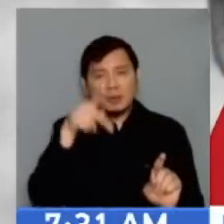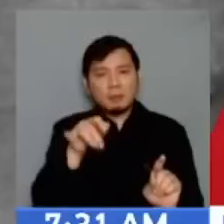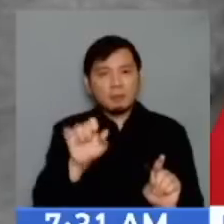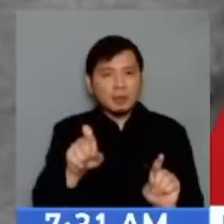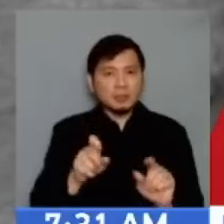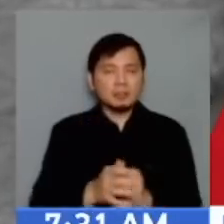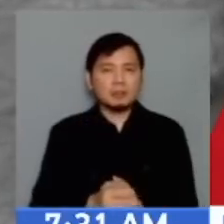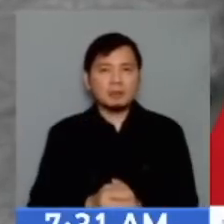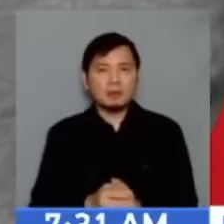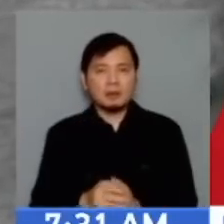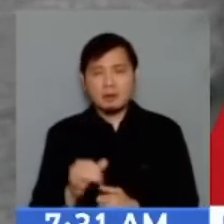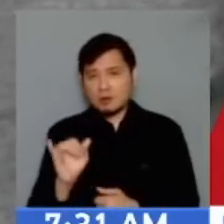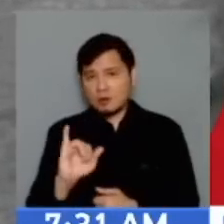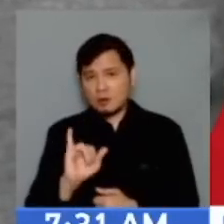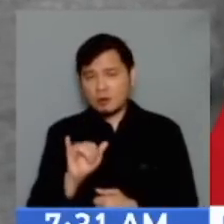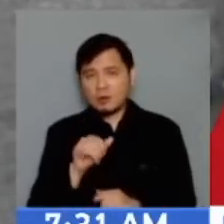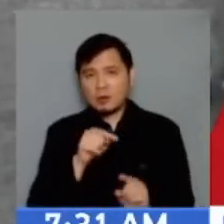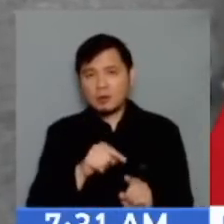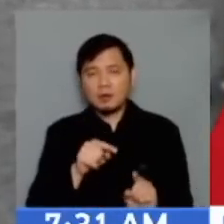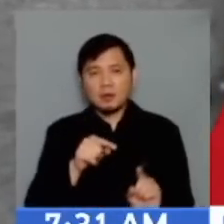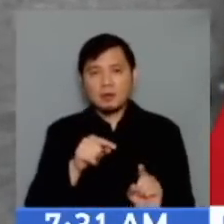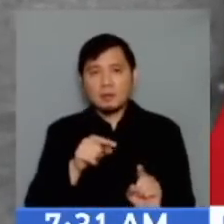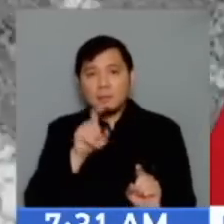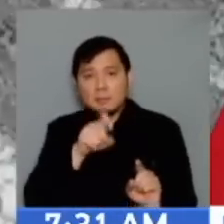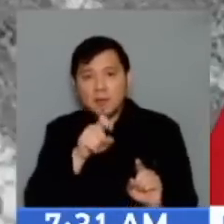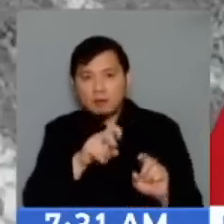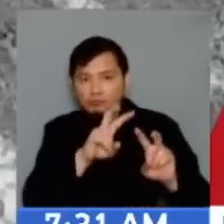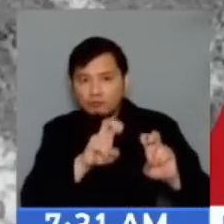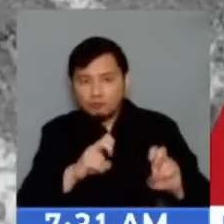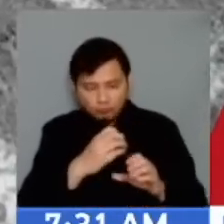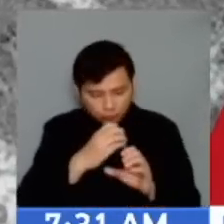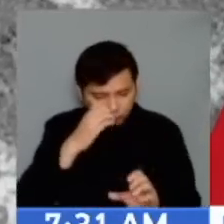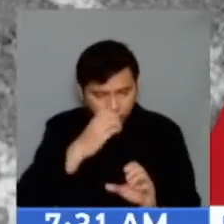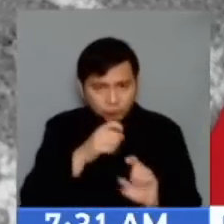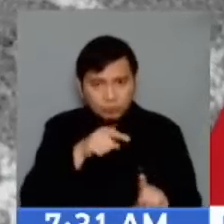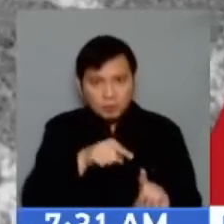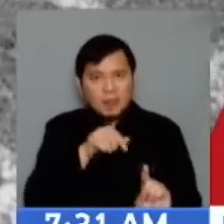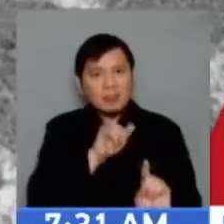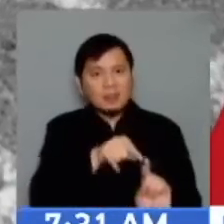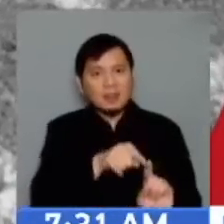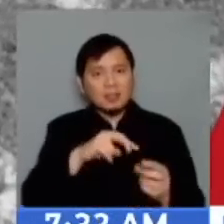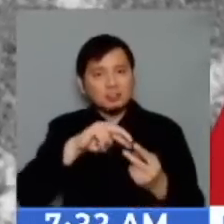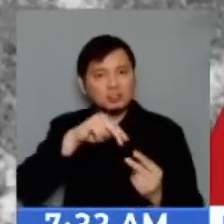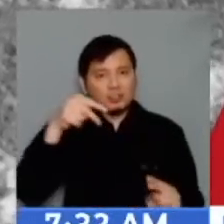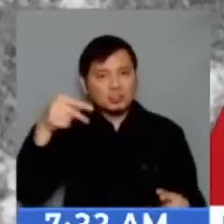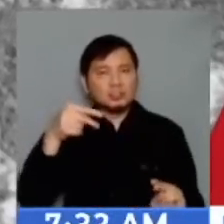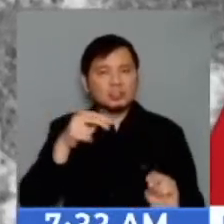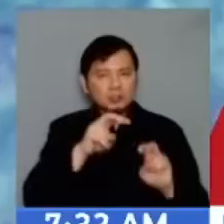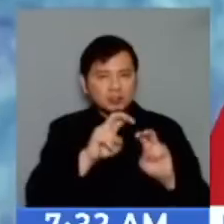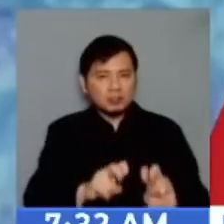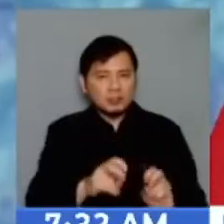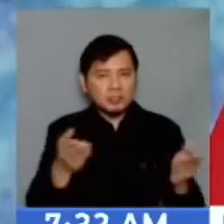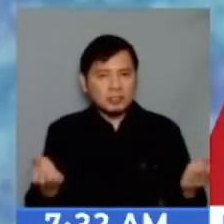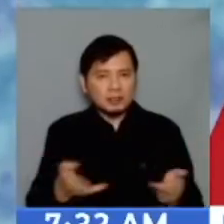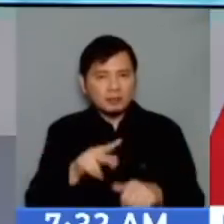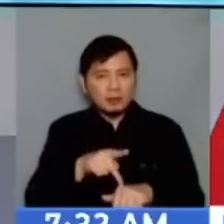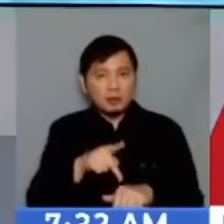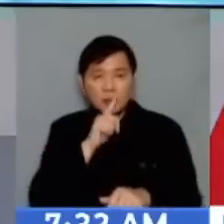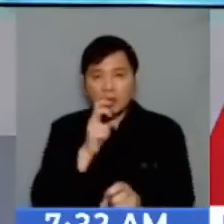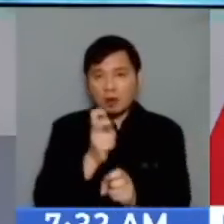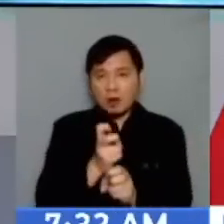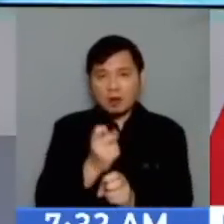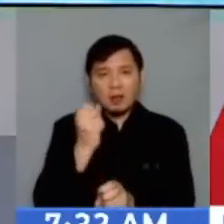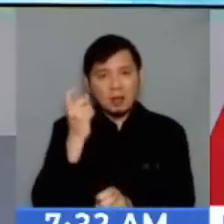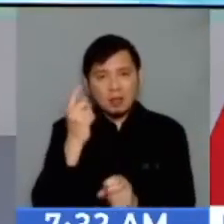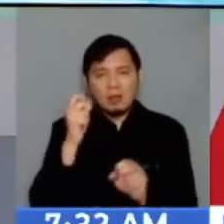virus. Bagamat hindi ito madaling gawin, pero kaya rin naman natin yan dito sa Pilipinas. Mm-hmm. Doc, paano po ba ito napapasa